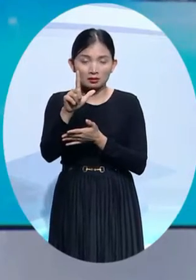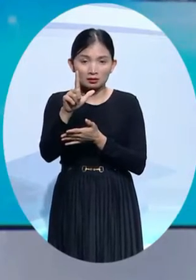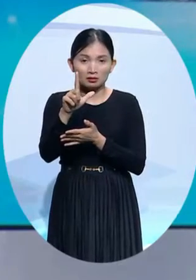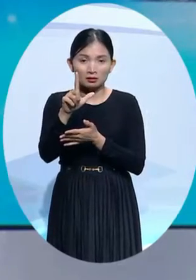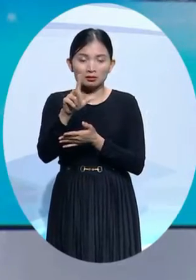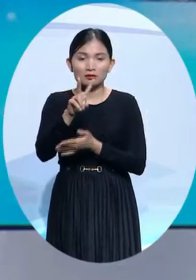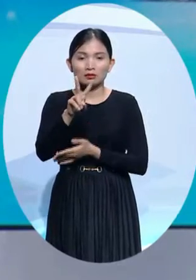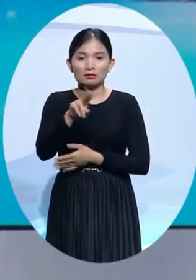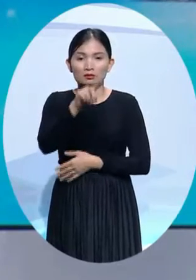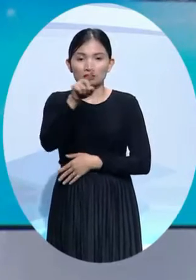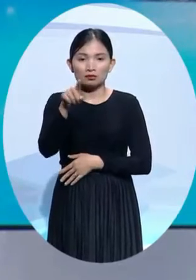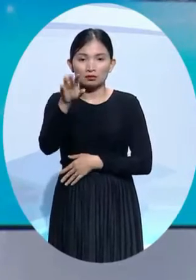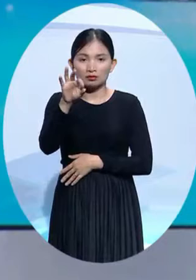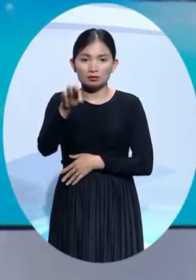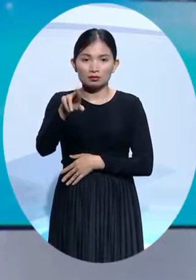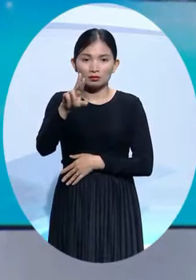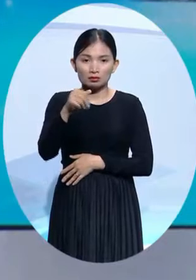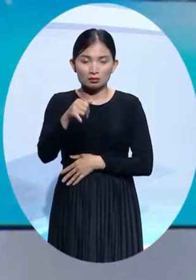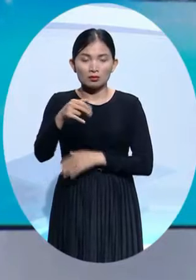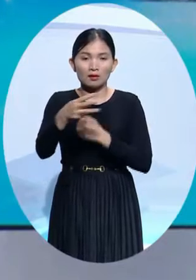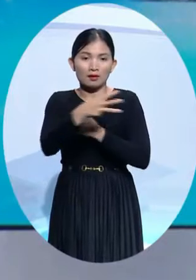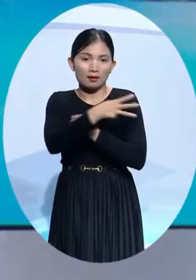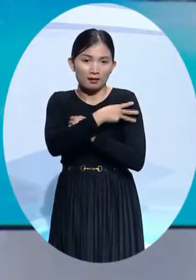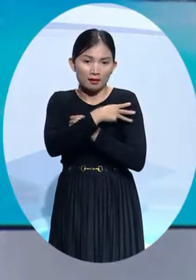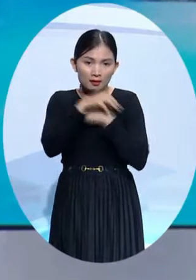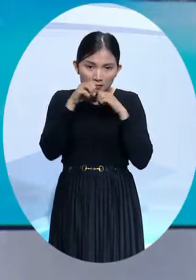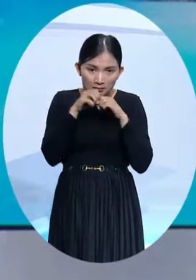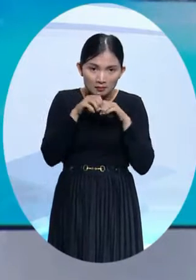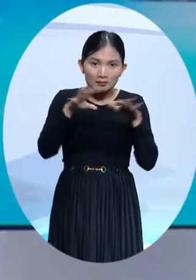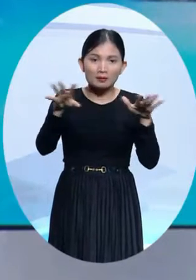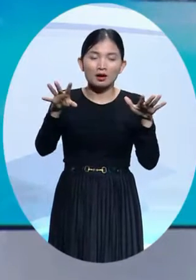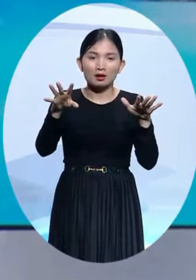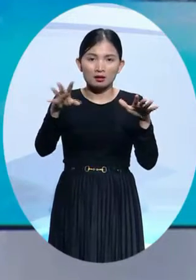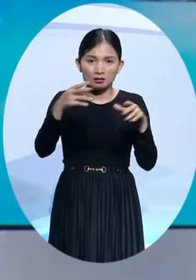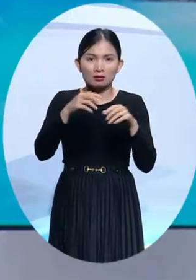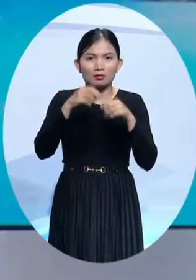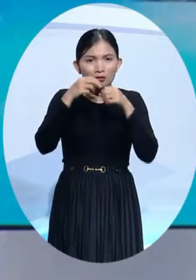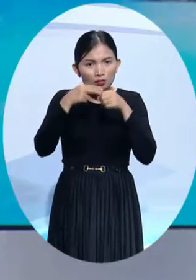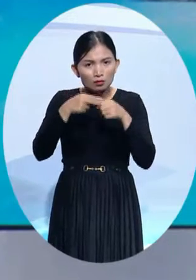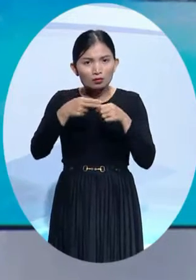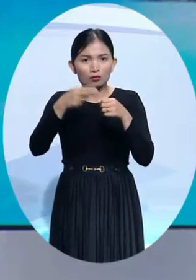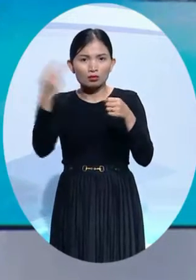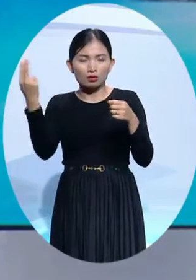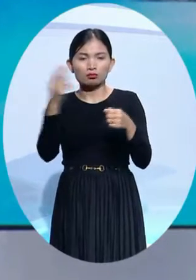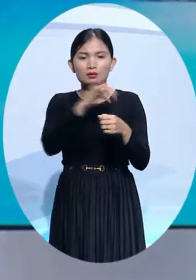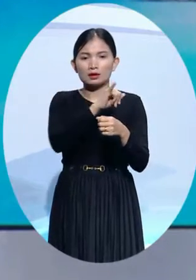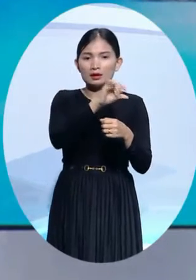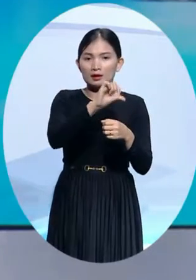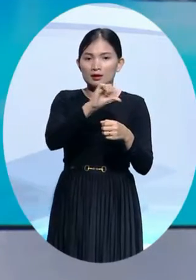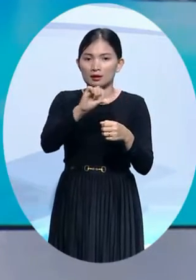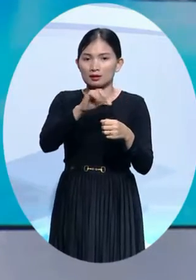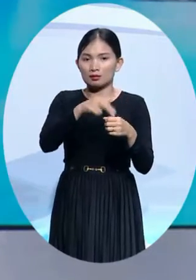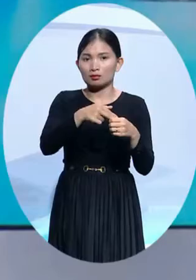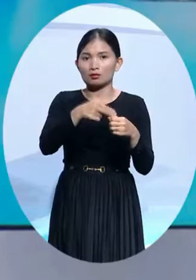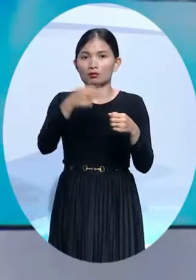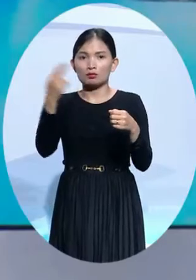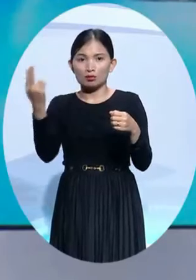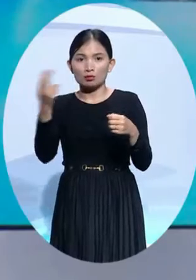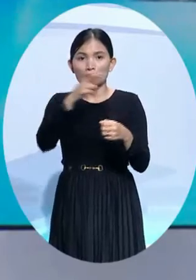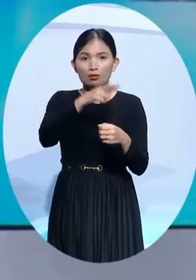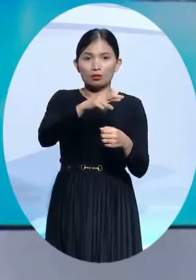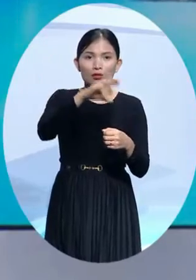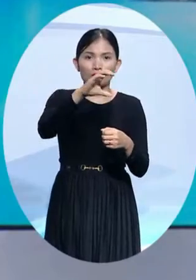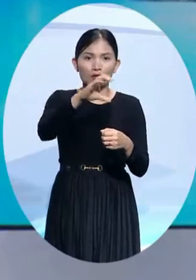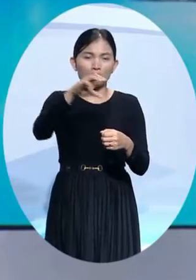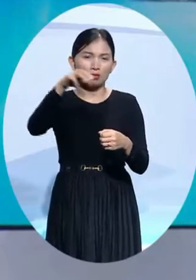Nga thông báo sẽ rút khỏi trạm không gian quốc tế ISS sau năm 2024. Roscosmos sẽ tập trung